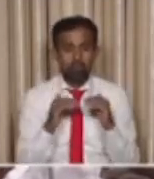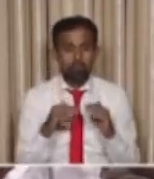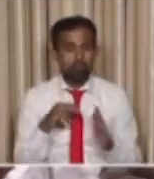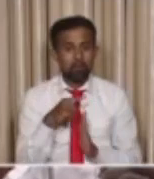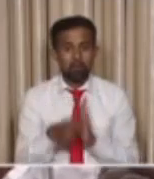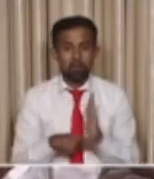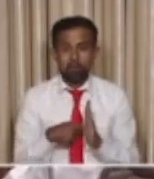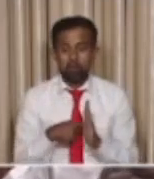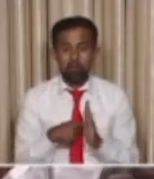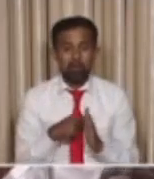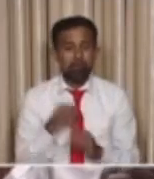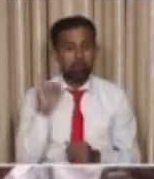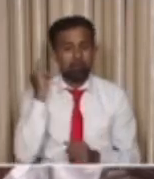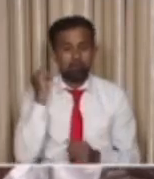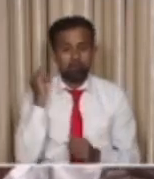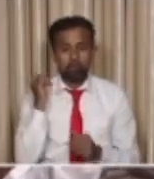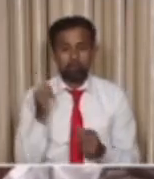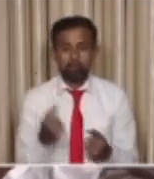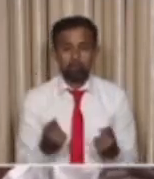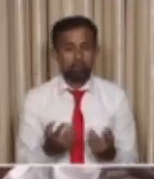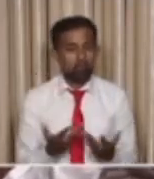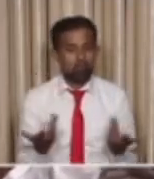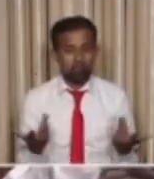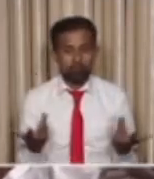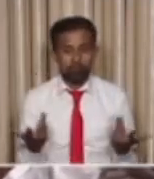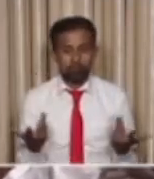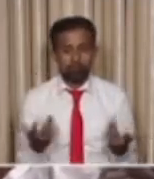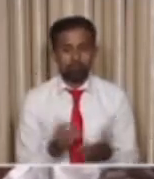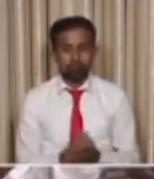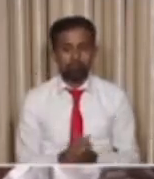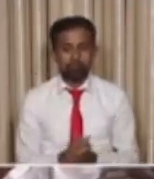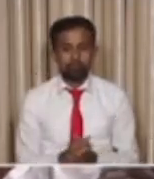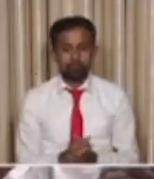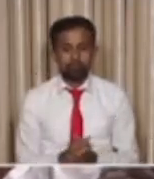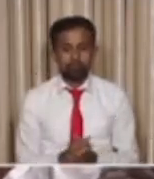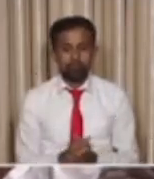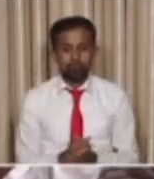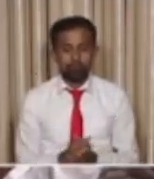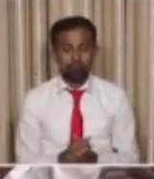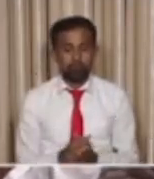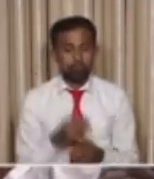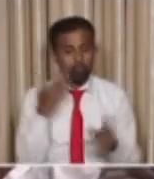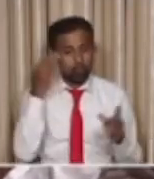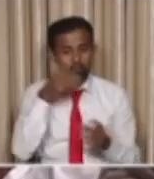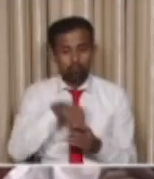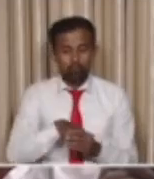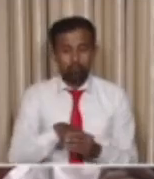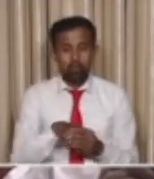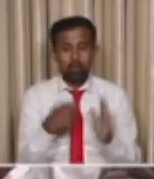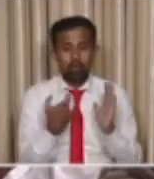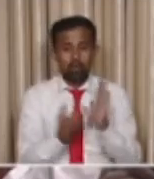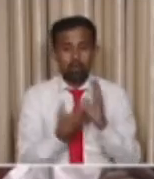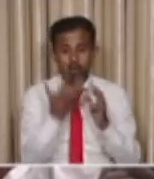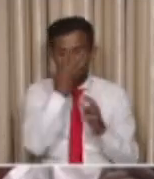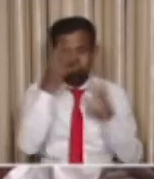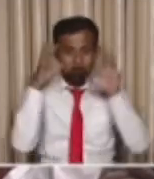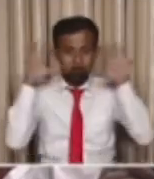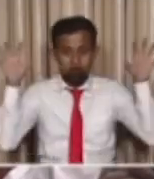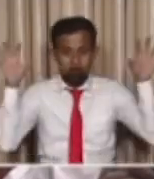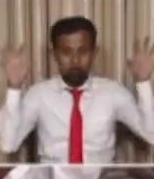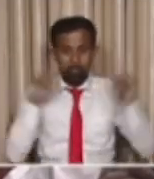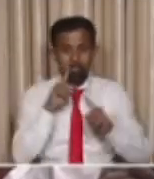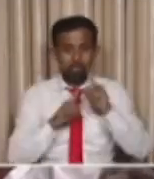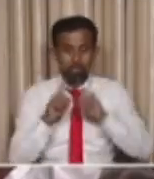කිසිම පාලකයෙකුටවත් නිලධාරියෙකුටවත් කිසි කෙනෙකුට අවස්ථාවක් තිබුණේ නැහැ. ඒක නිසා ඒ කාරණාව තුල මේ රාවණා ගැන කියවීම